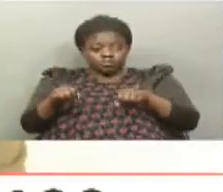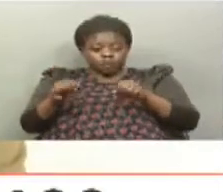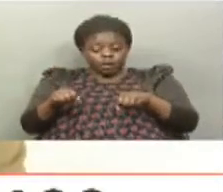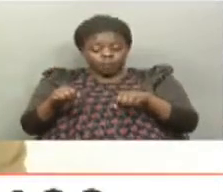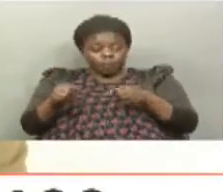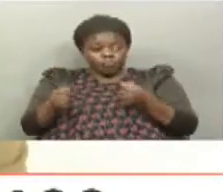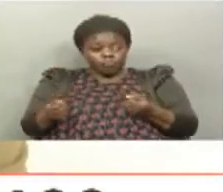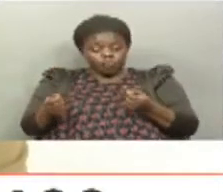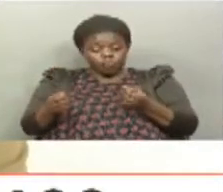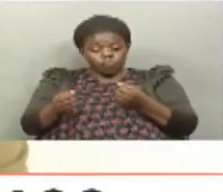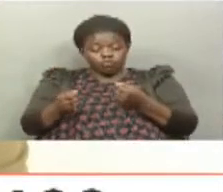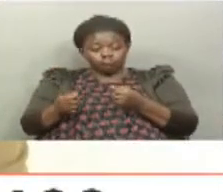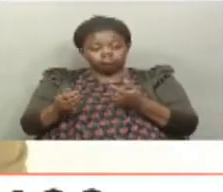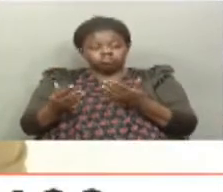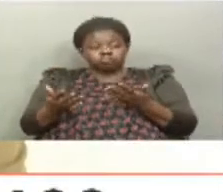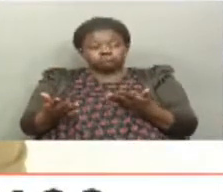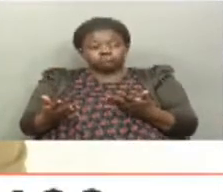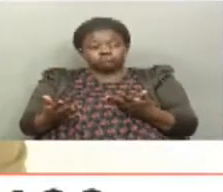okuyungula